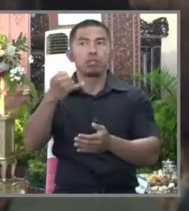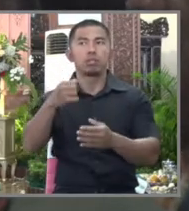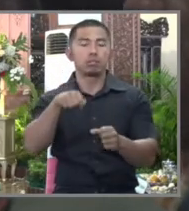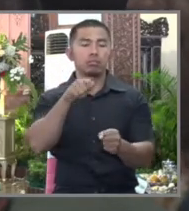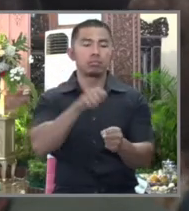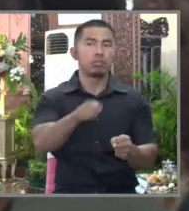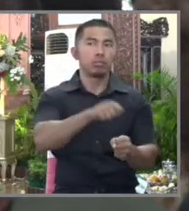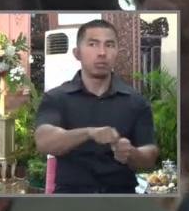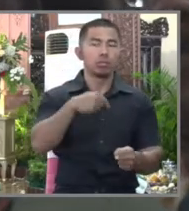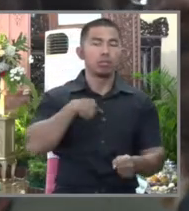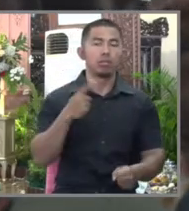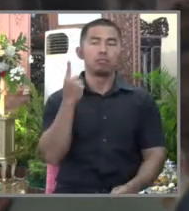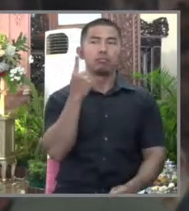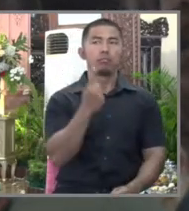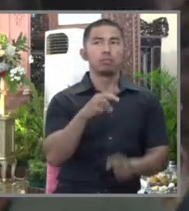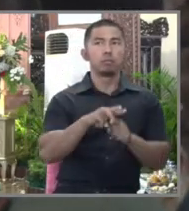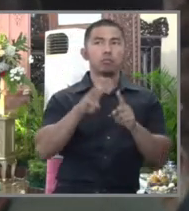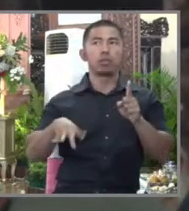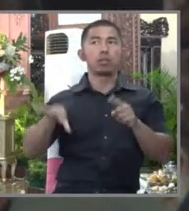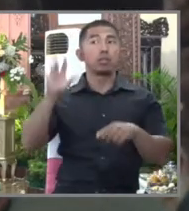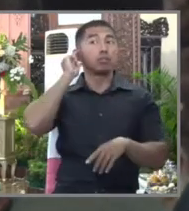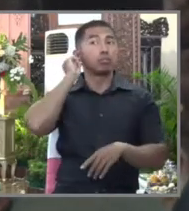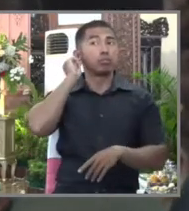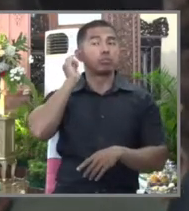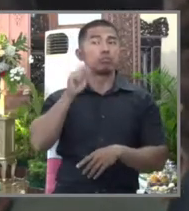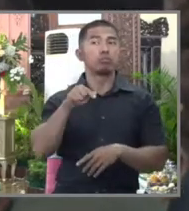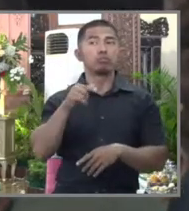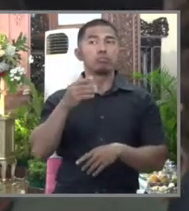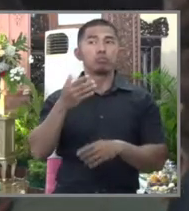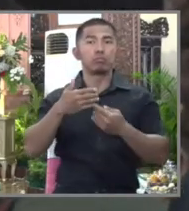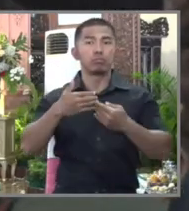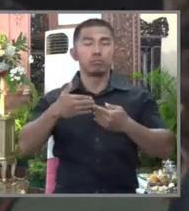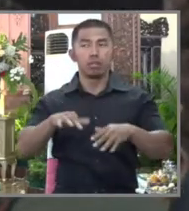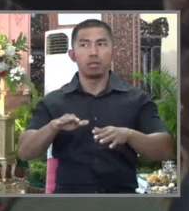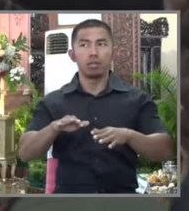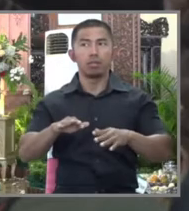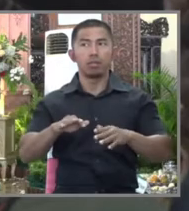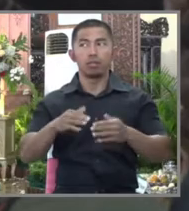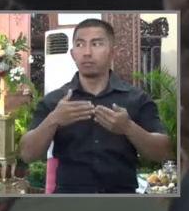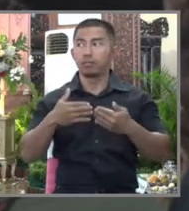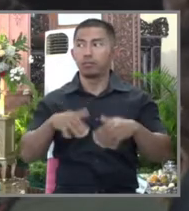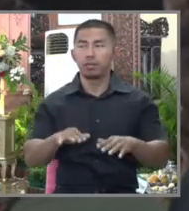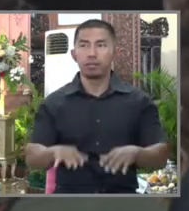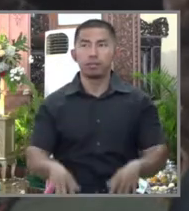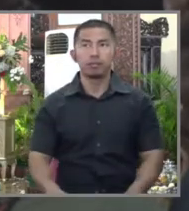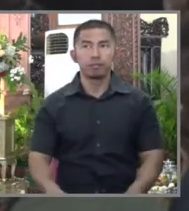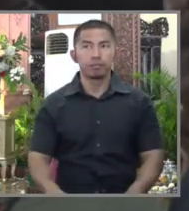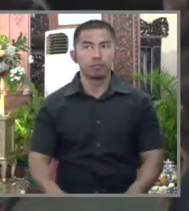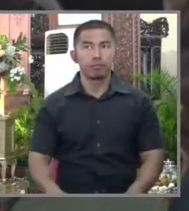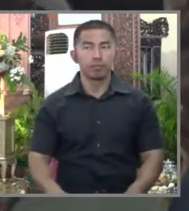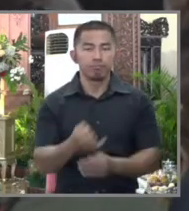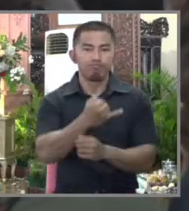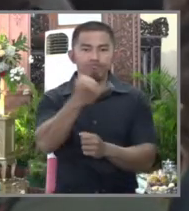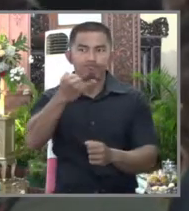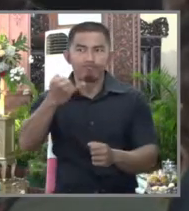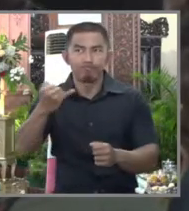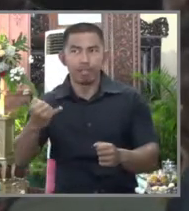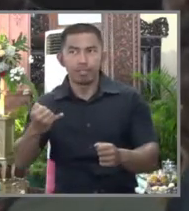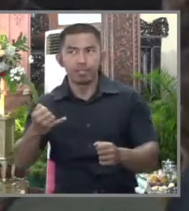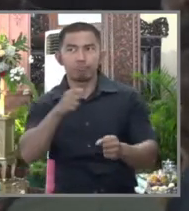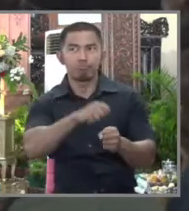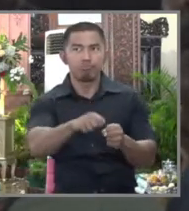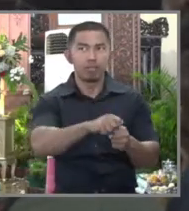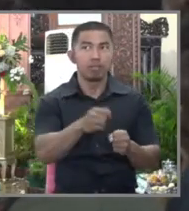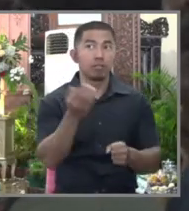Saya di sini mewakili kaum ibu-ibu yang sudah menjadi pembatik Jepara, yang dulunya batik